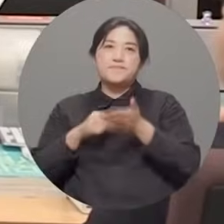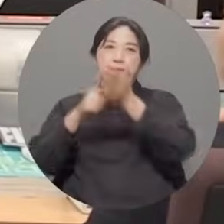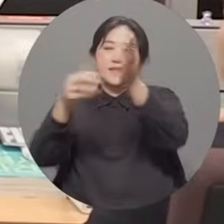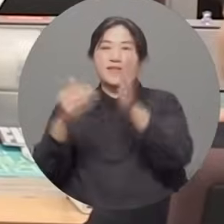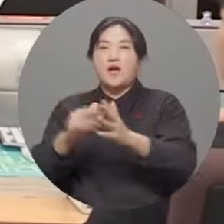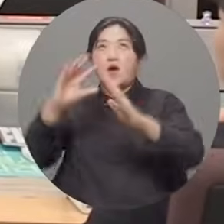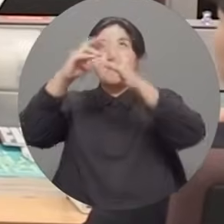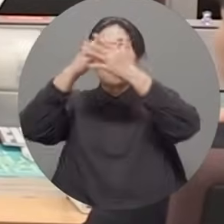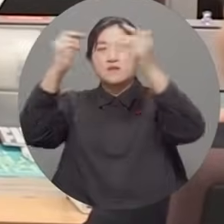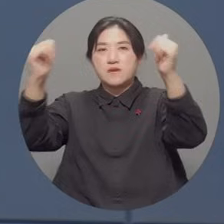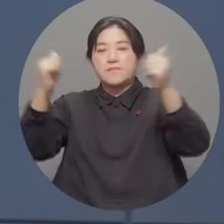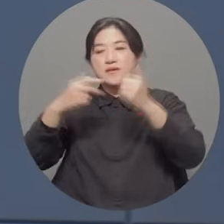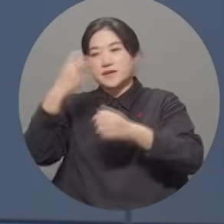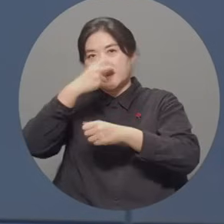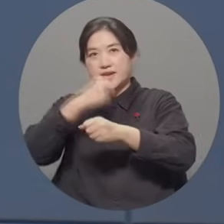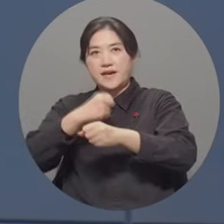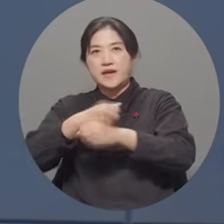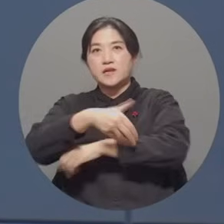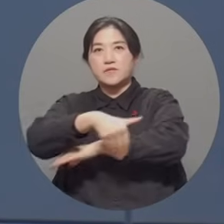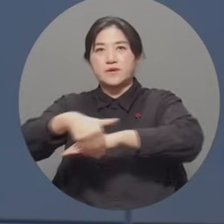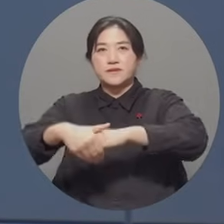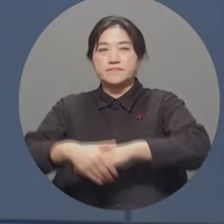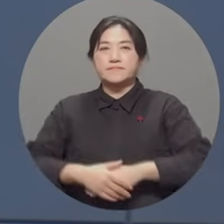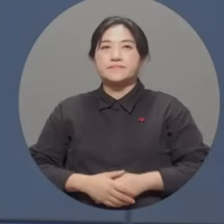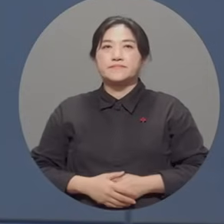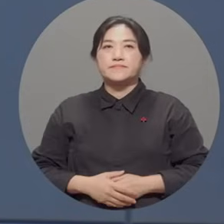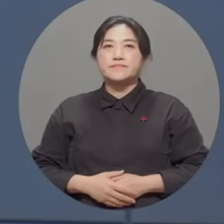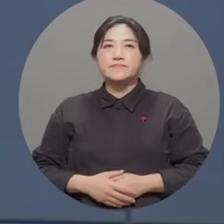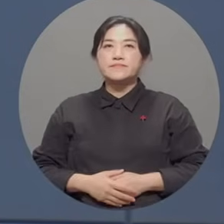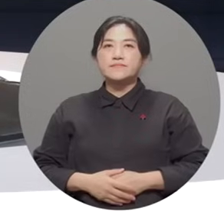탄핵 심판을 벌일 예정입니다. MBC 뉴스 이유경입니다.